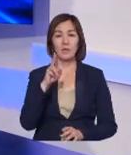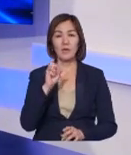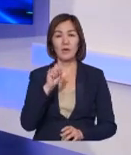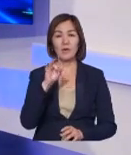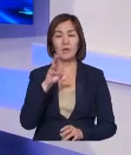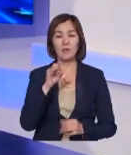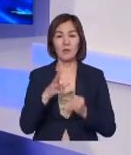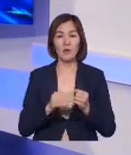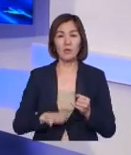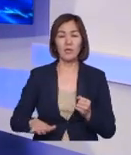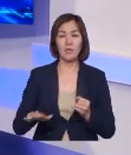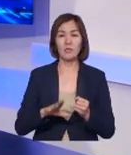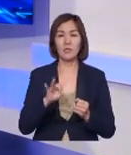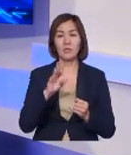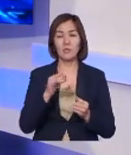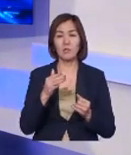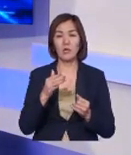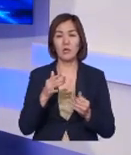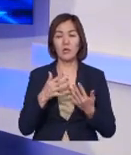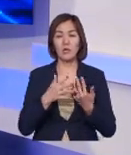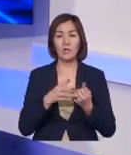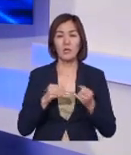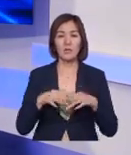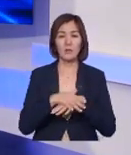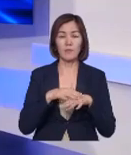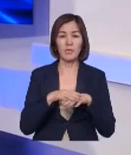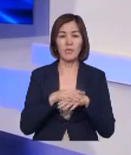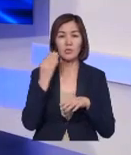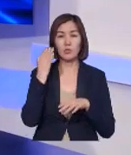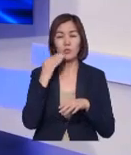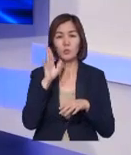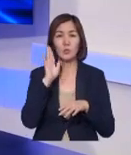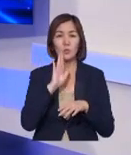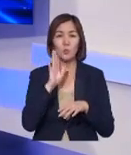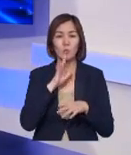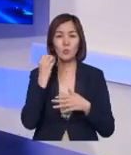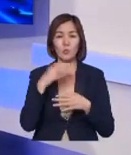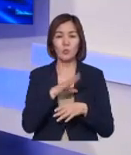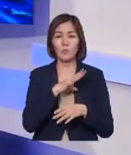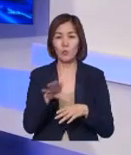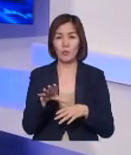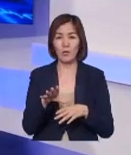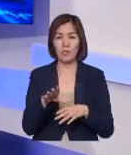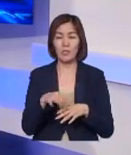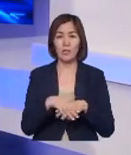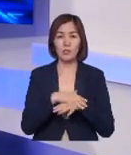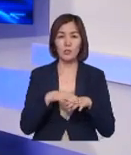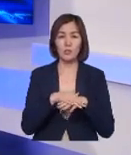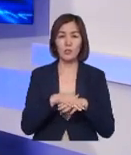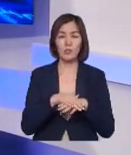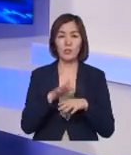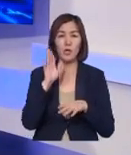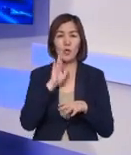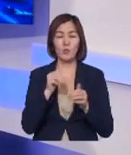Каратал ауданына қарасты Сарыбұлақ елді мекенінде орталықтандырылған сапалы су бұрын соңды болмаған. Жергілікті жұрт бұған дейін тіршілік нәрін